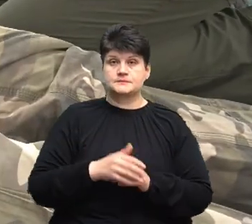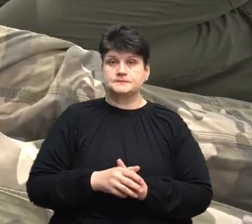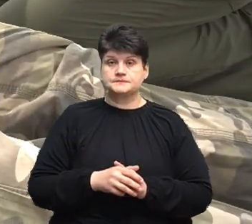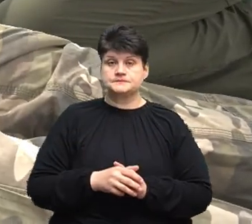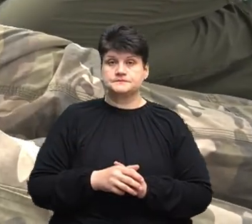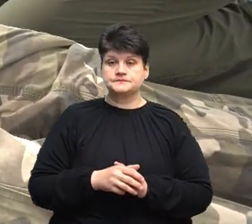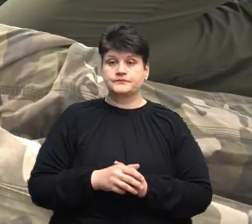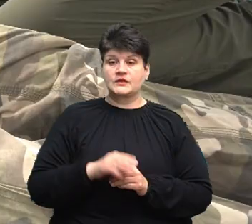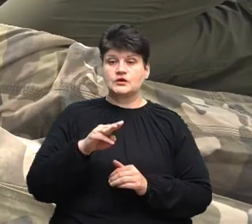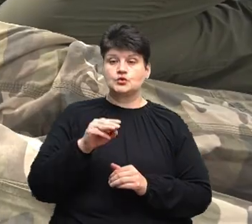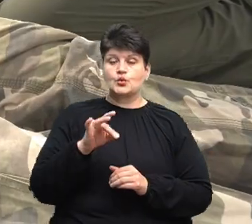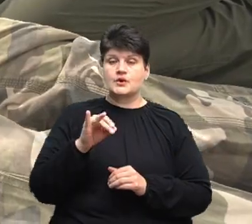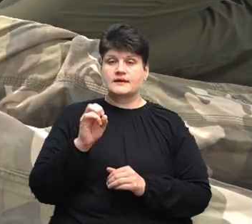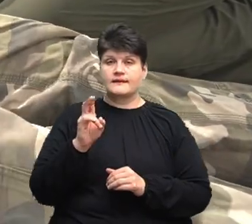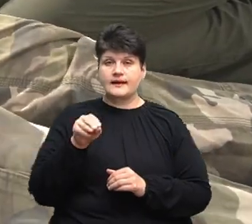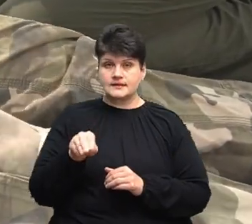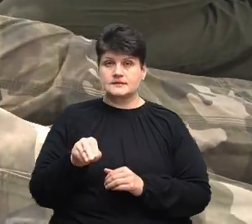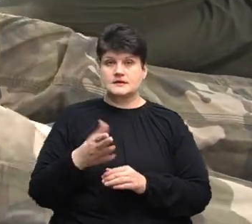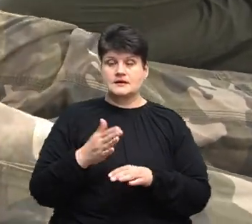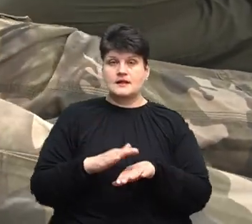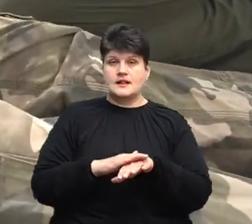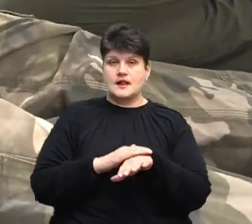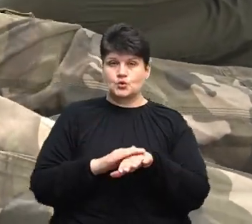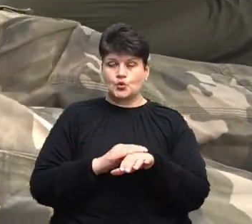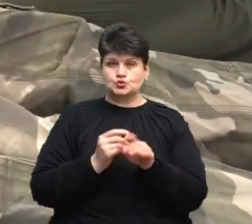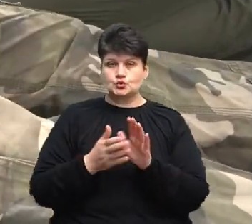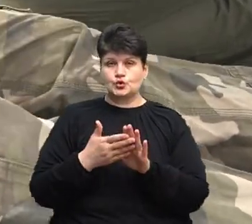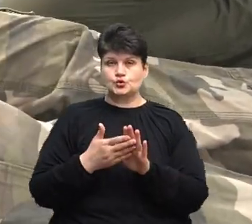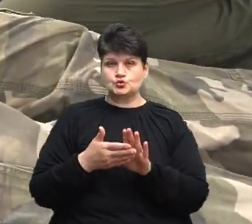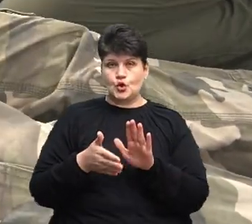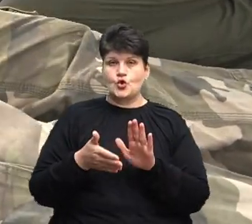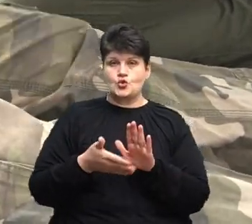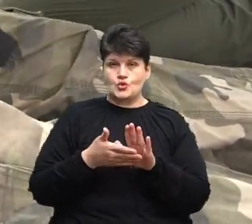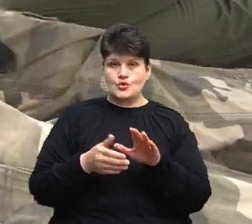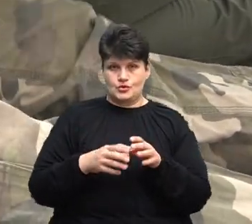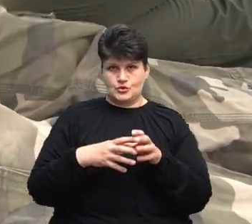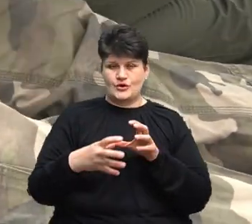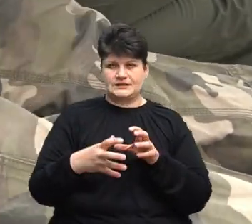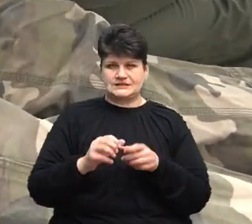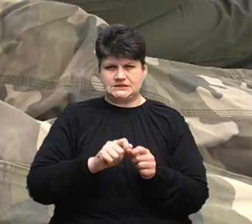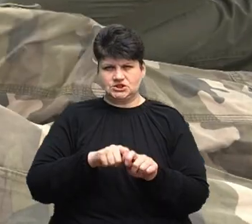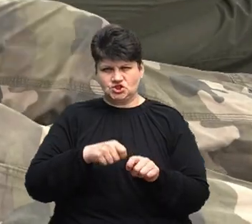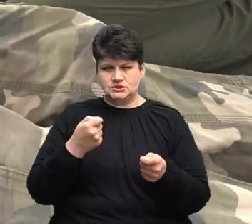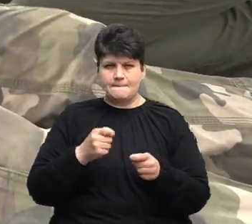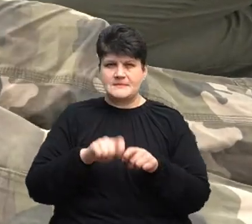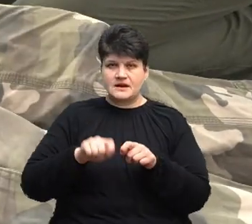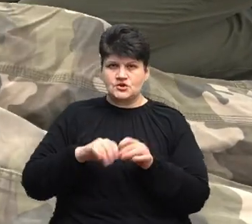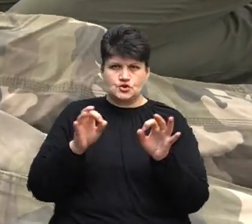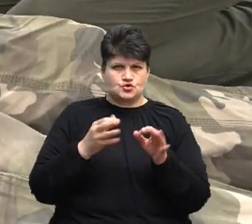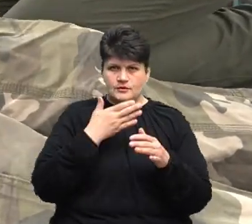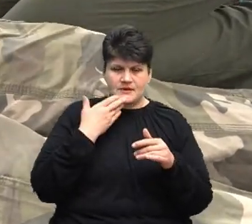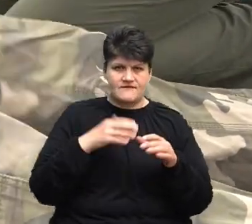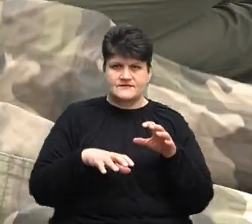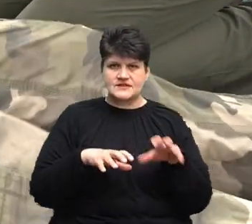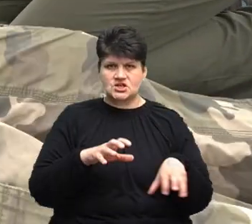турнікет гладкою стороною до одягу, до ноги, максимально високо та щільно. Перевіряємо, чи нічого немає в кишенях. В кишенях нічого